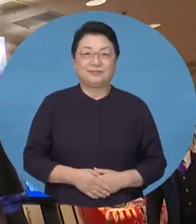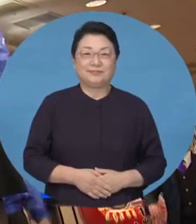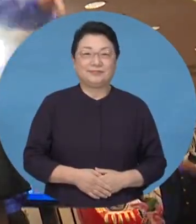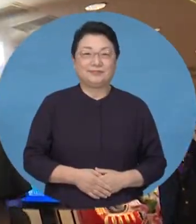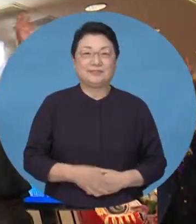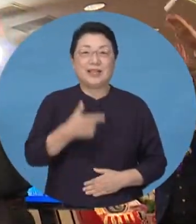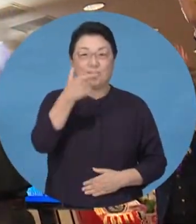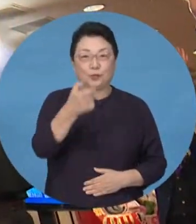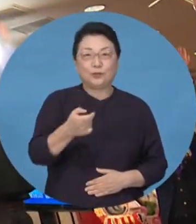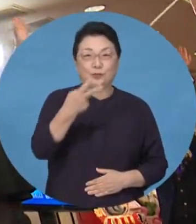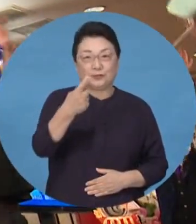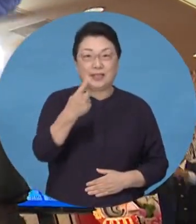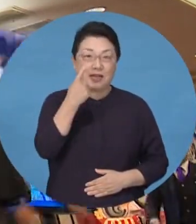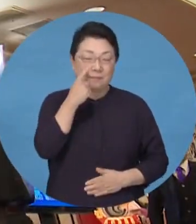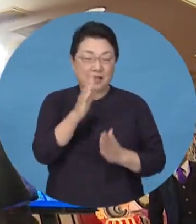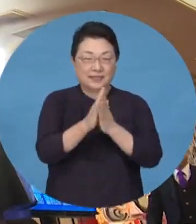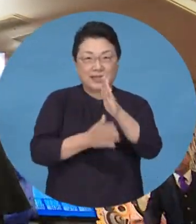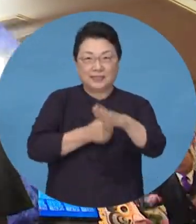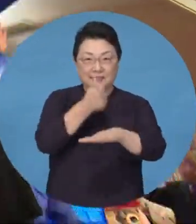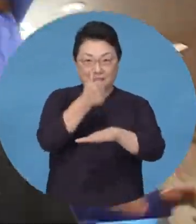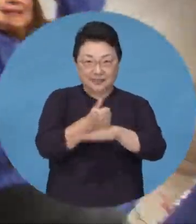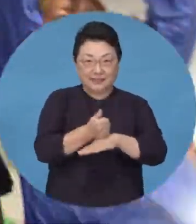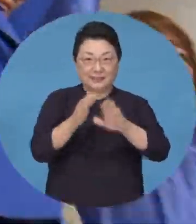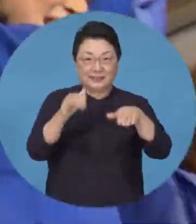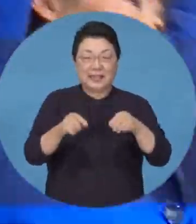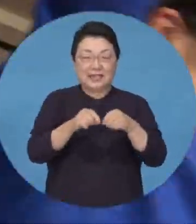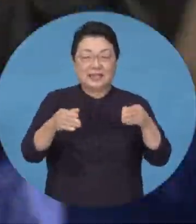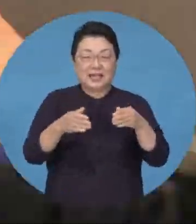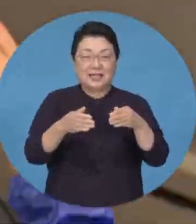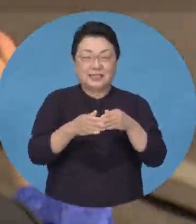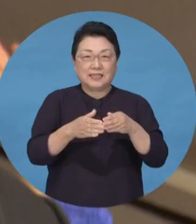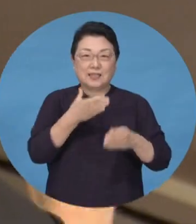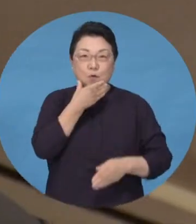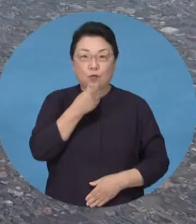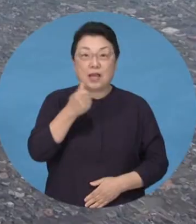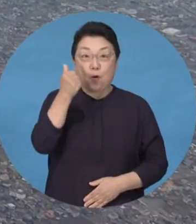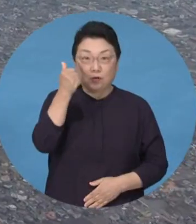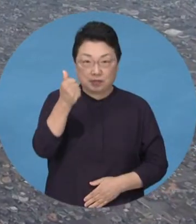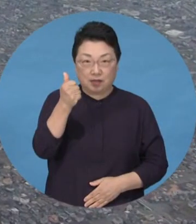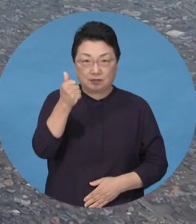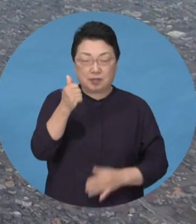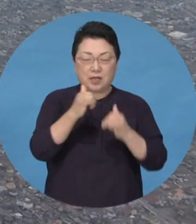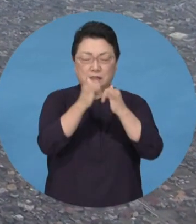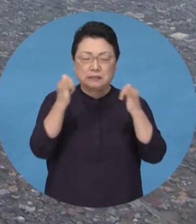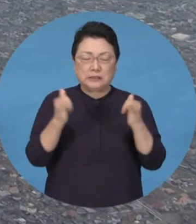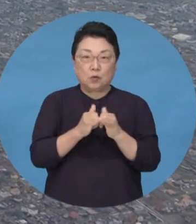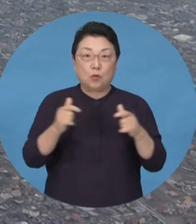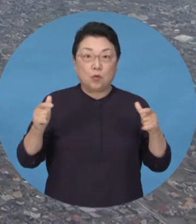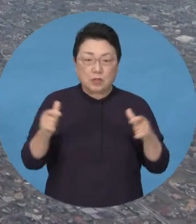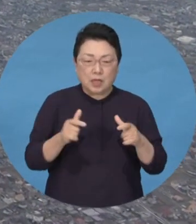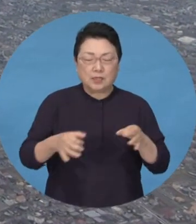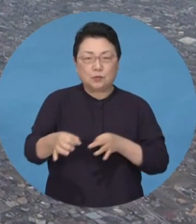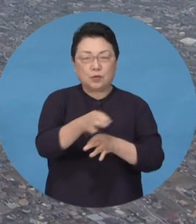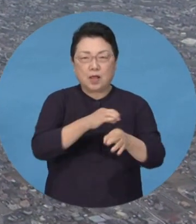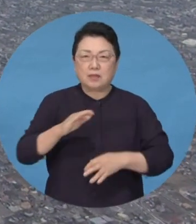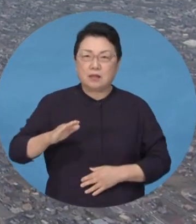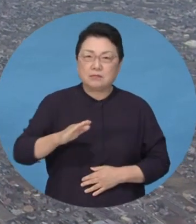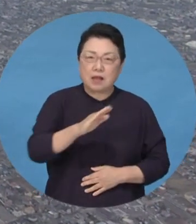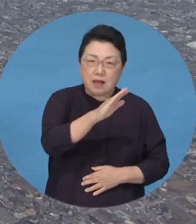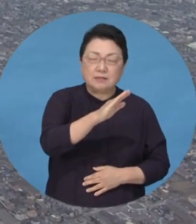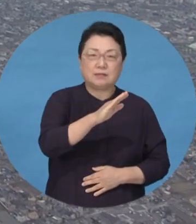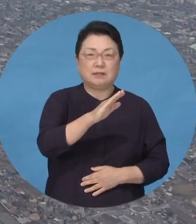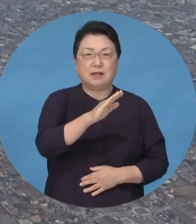第62代の山梨県知事に就任した長崎奉太郎さ人口の減少や経済の活性化といっ